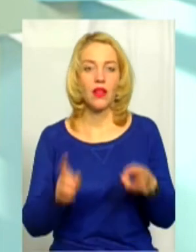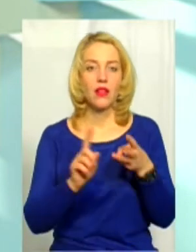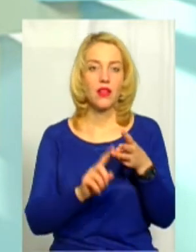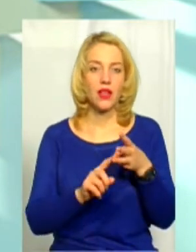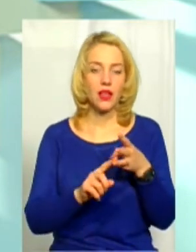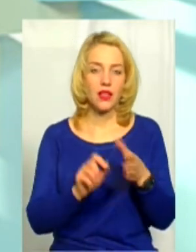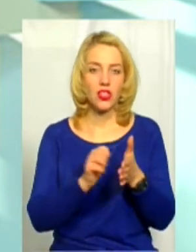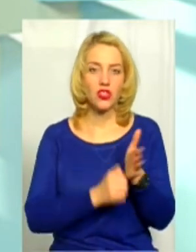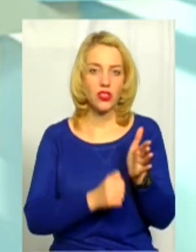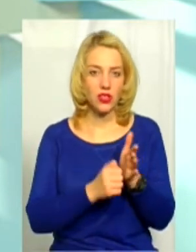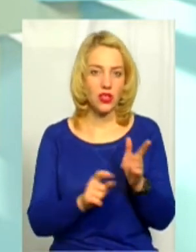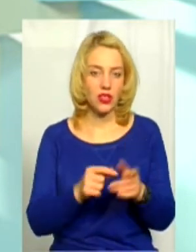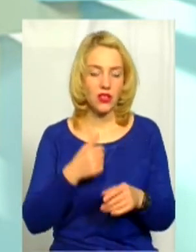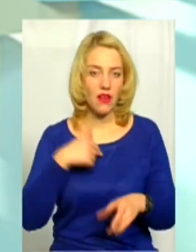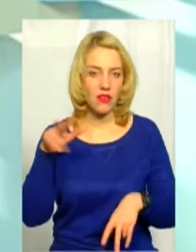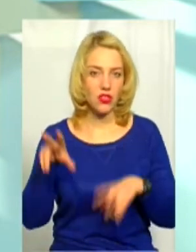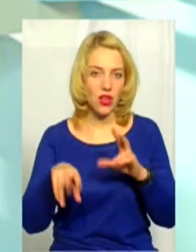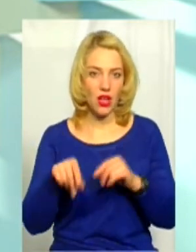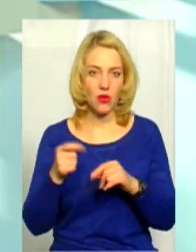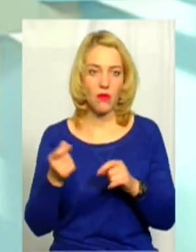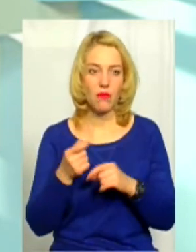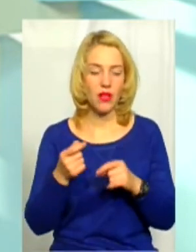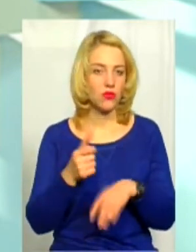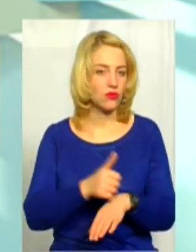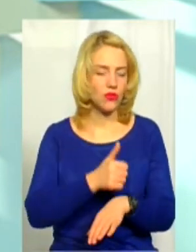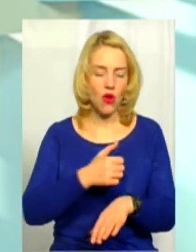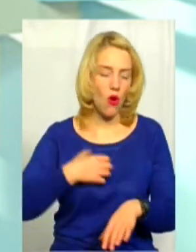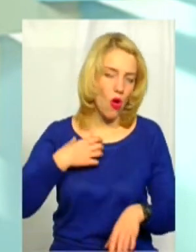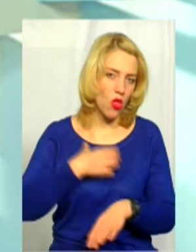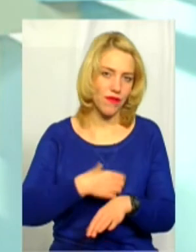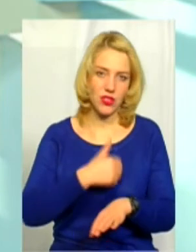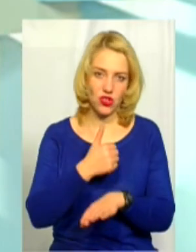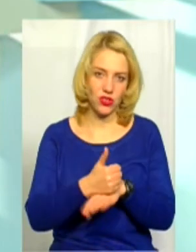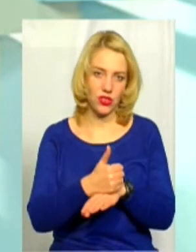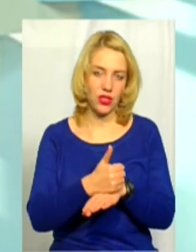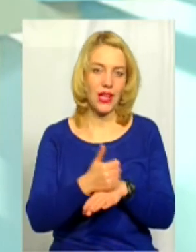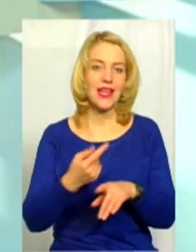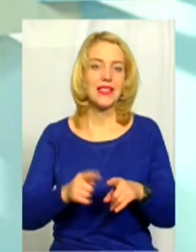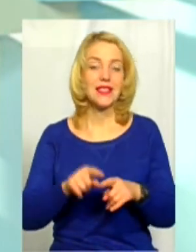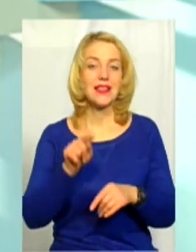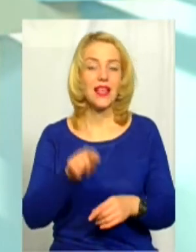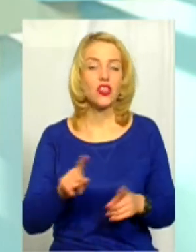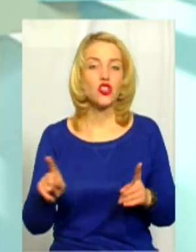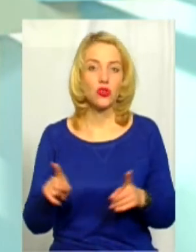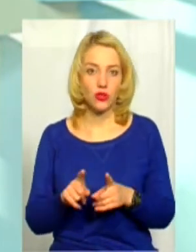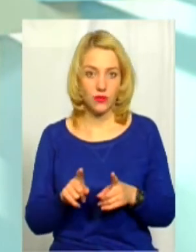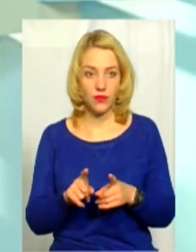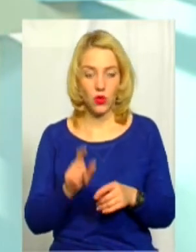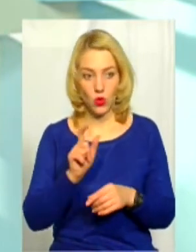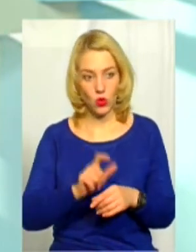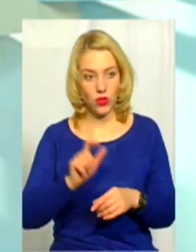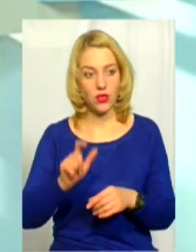Третій чинник, котрий я рахую мало чи не найголовнішим, це те, що